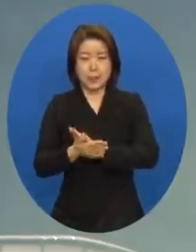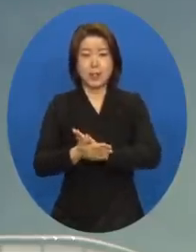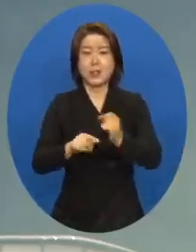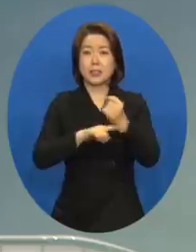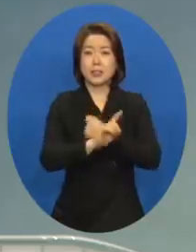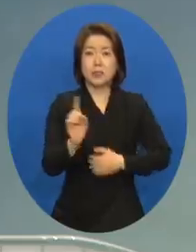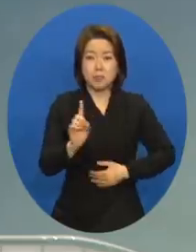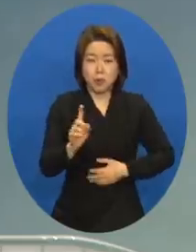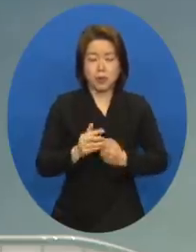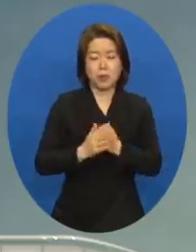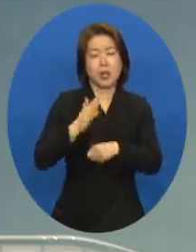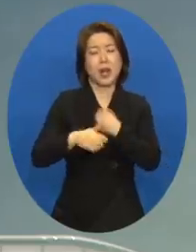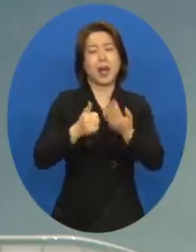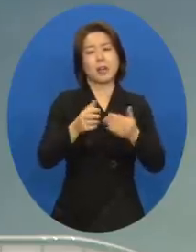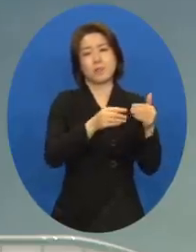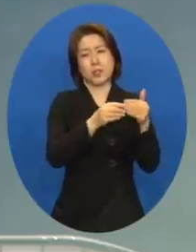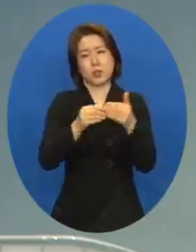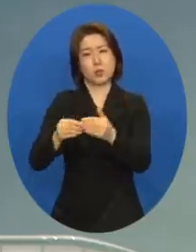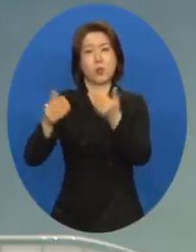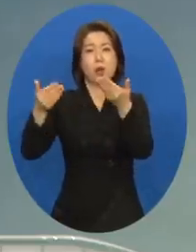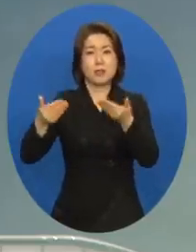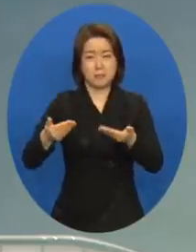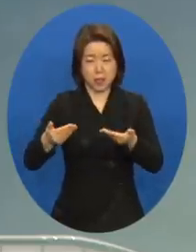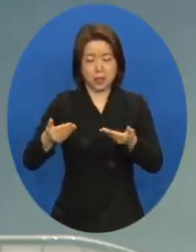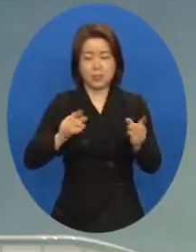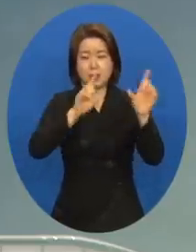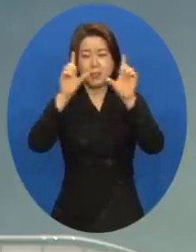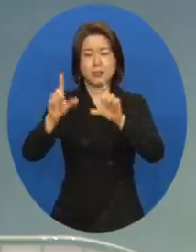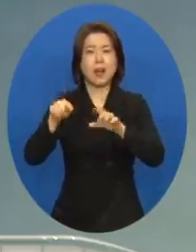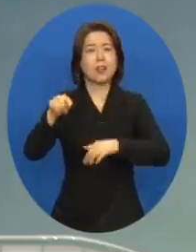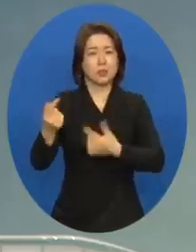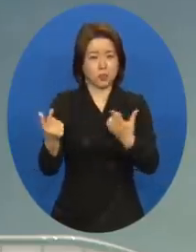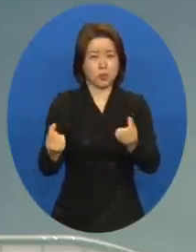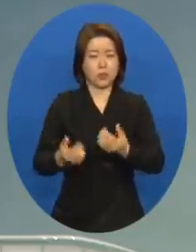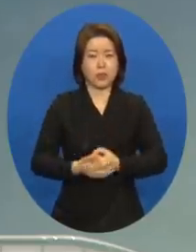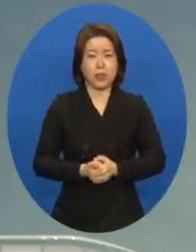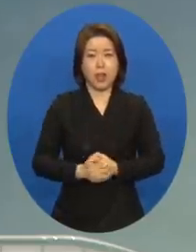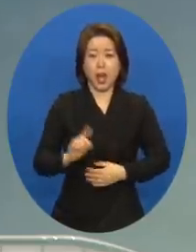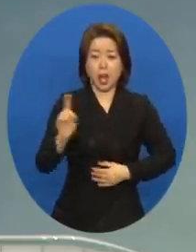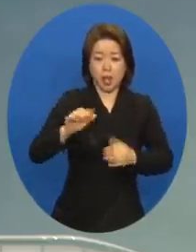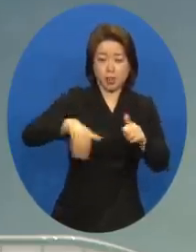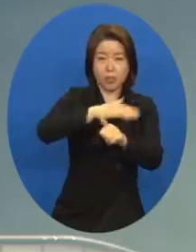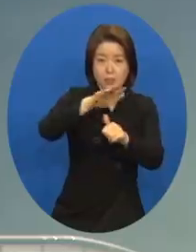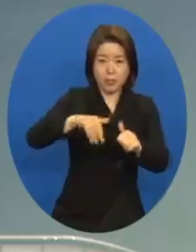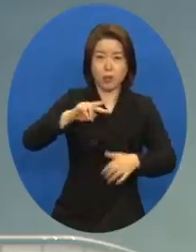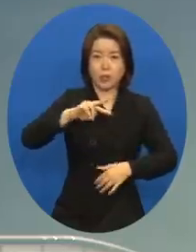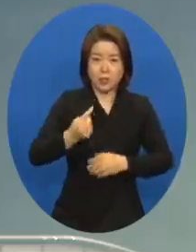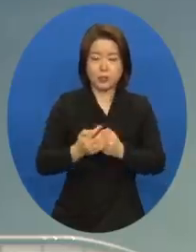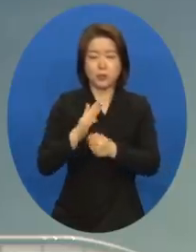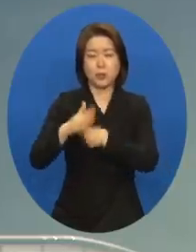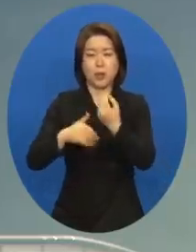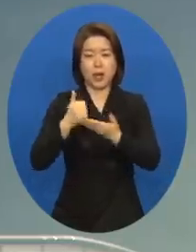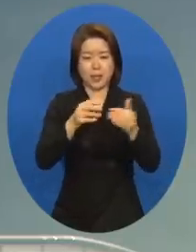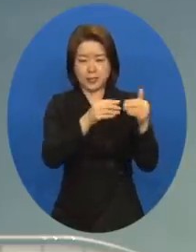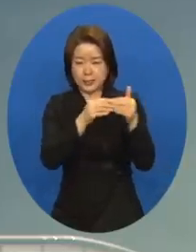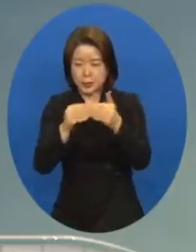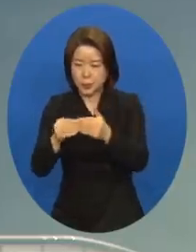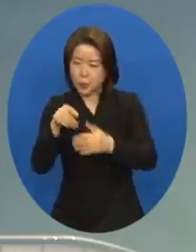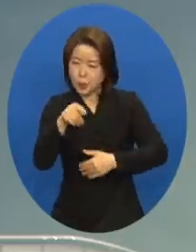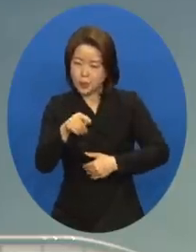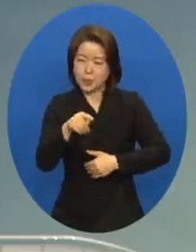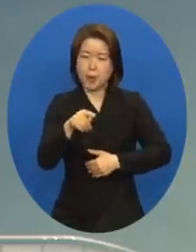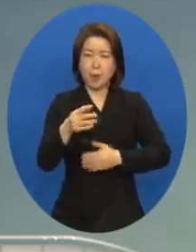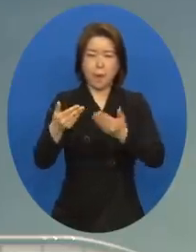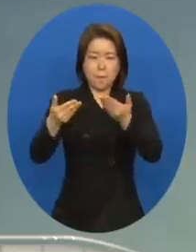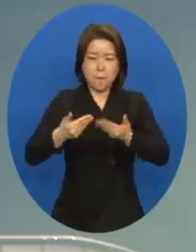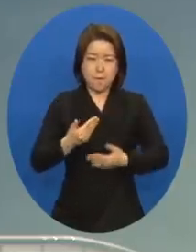하나님의 인도하심을 받으며 사는 겁니다. 어떤 상황에서도 하나님의 인도하심만 받으며 살